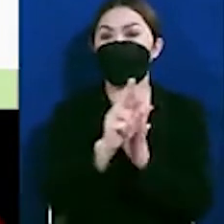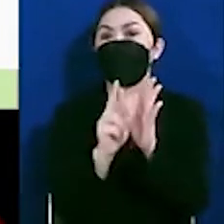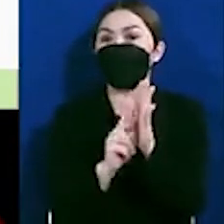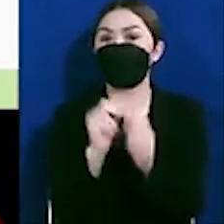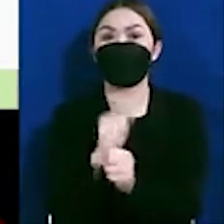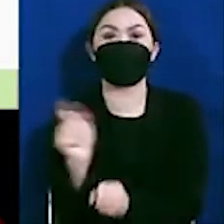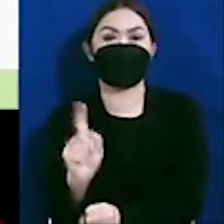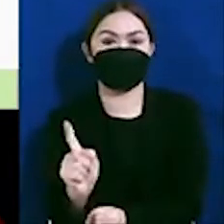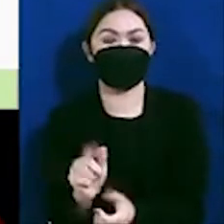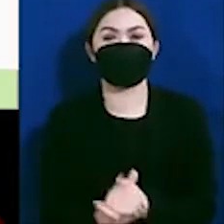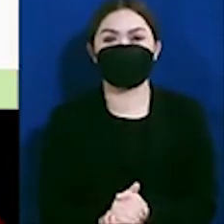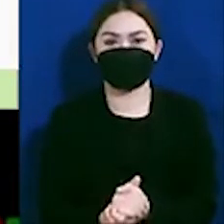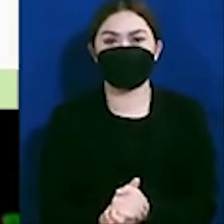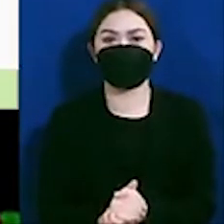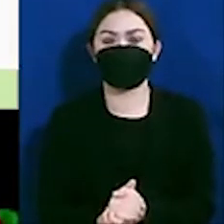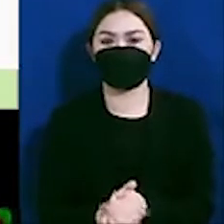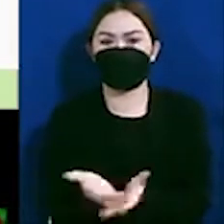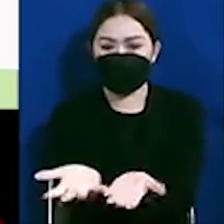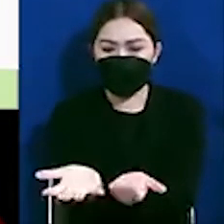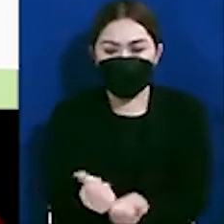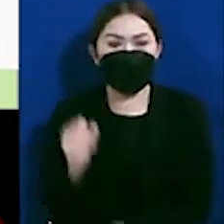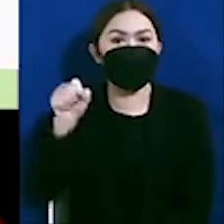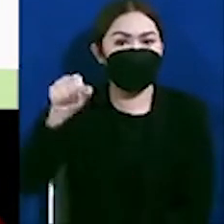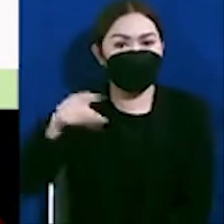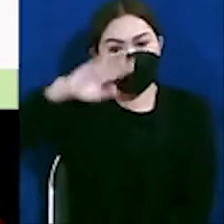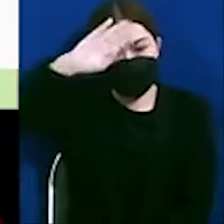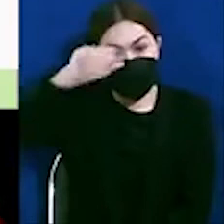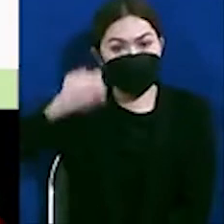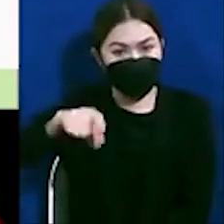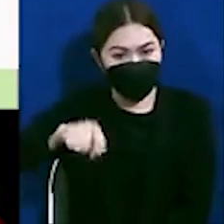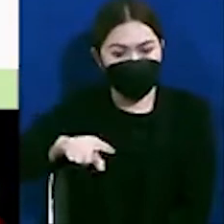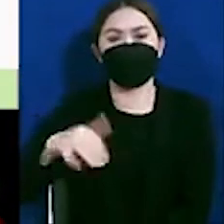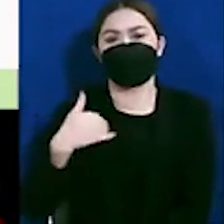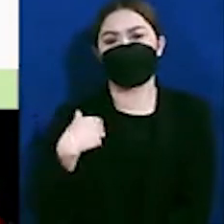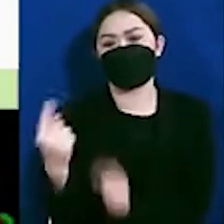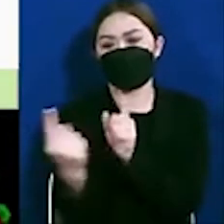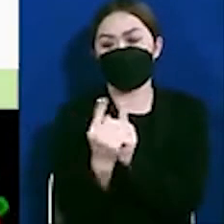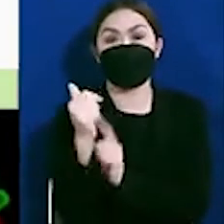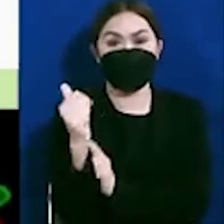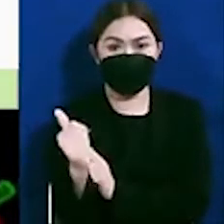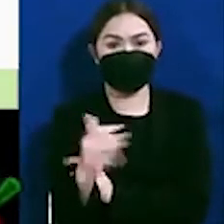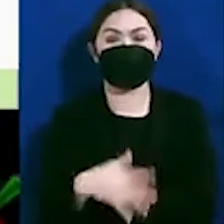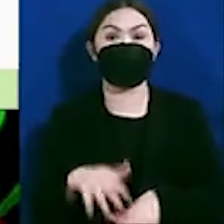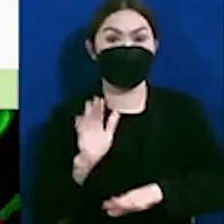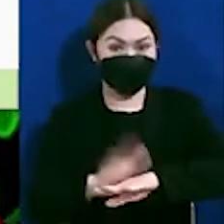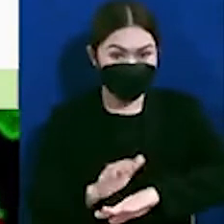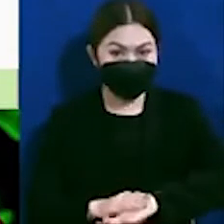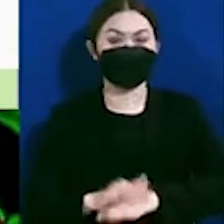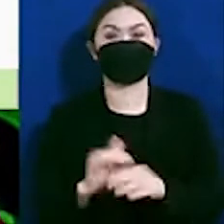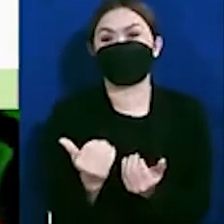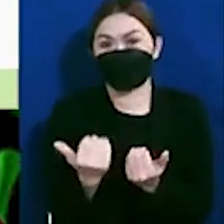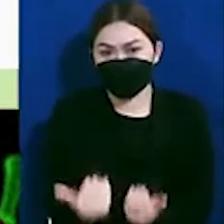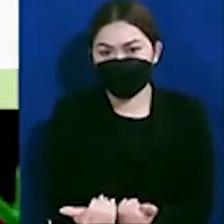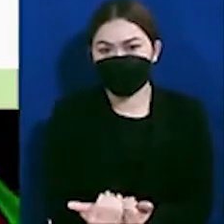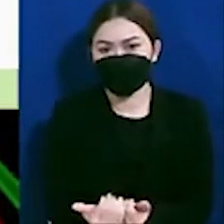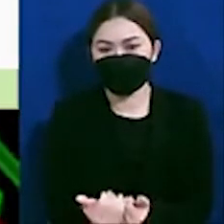การขอรับรีเฟอร์ผู้ป่วยในกรณีฉุกเฉินอันนี้ครับการแยกกับตัวผมเรียนย้ำอีกครั้งนะครับจริงๆ